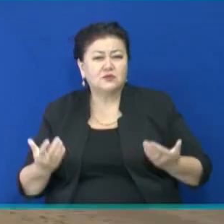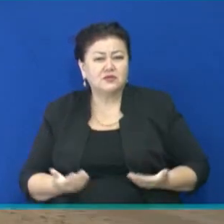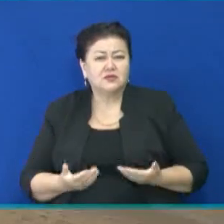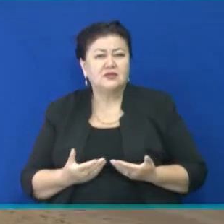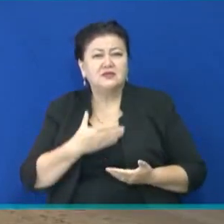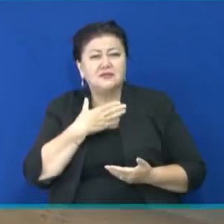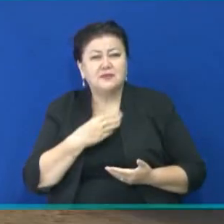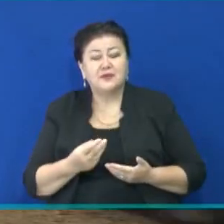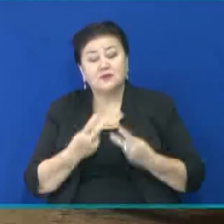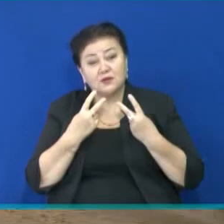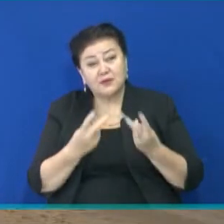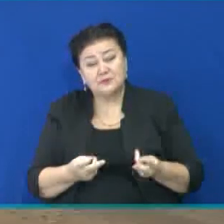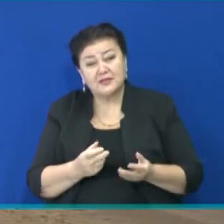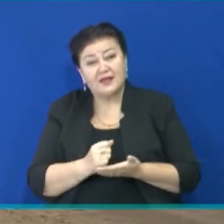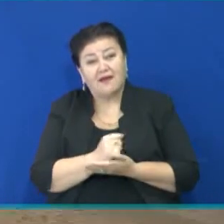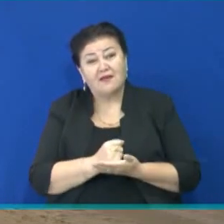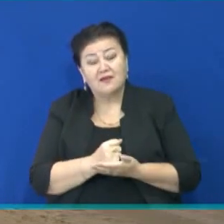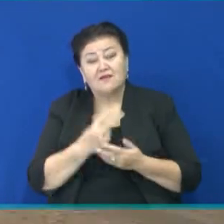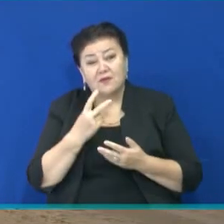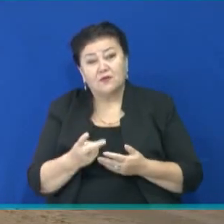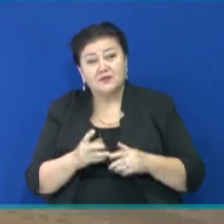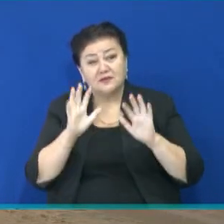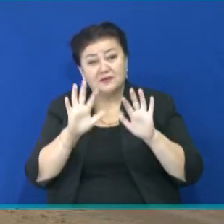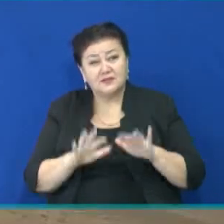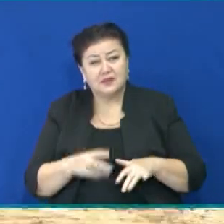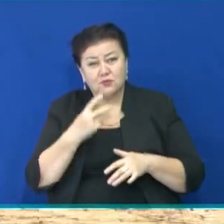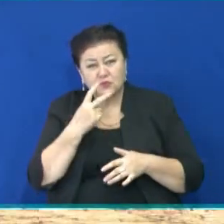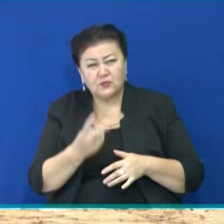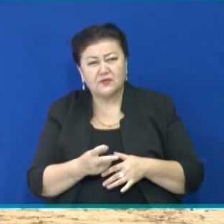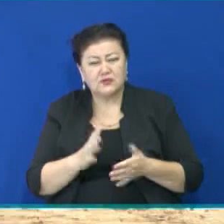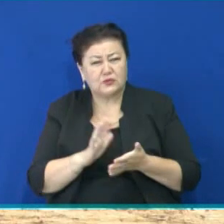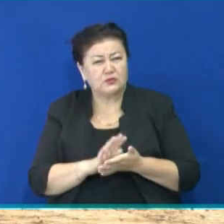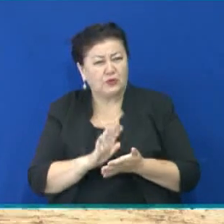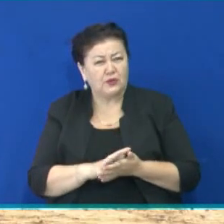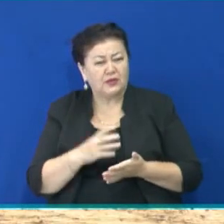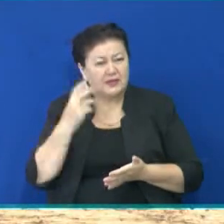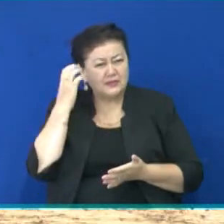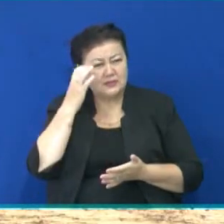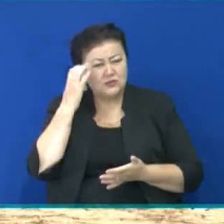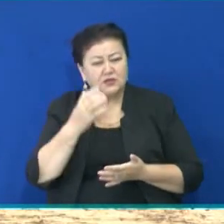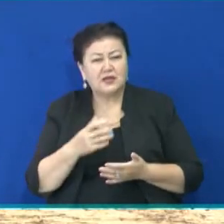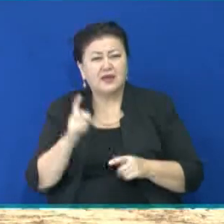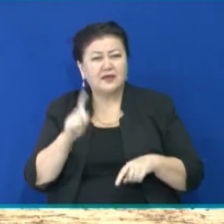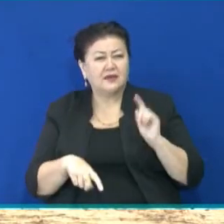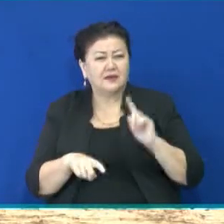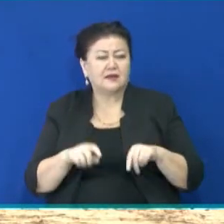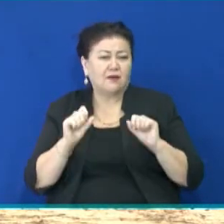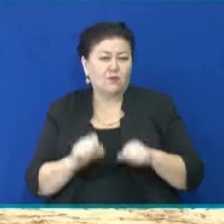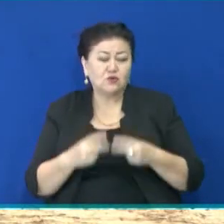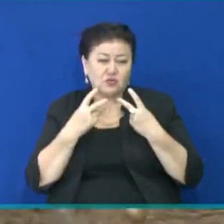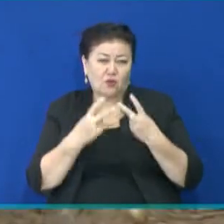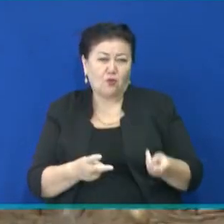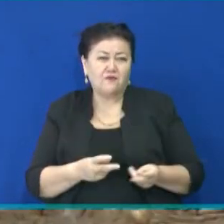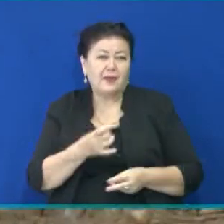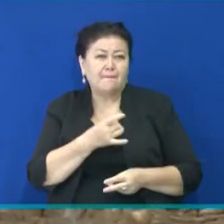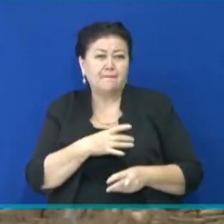мұрағатындағы түсірілімдерге қарасақ, қара күйеге боялған қаланы көруге болады. Тіпті ақ қарды сирек көріп жатамыз. Бұл Семей